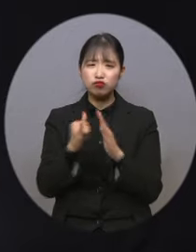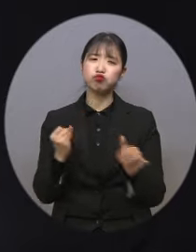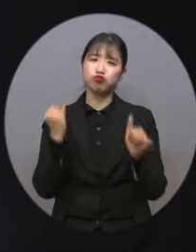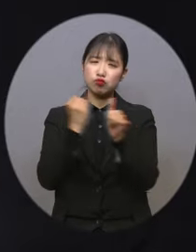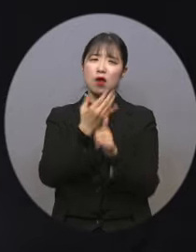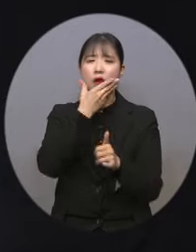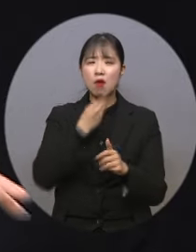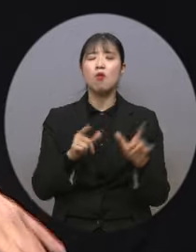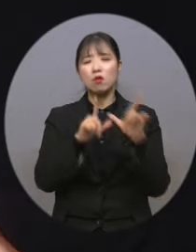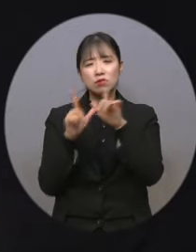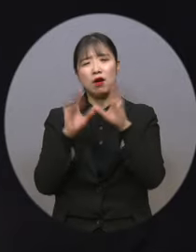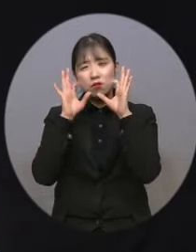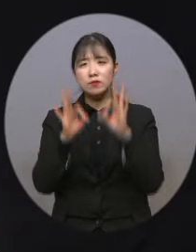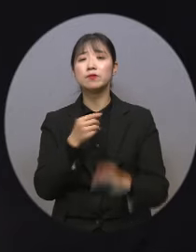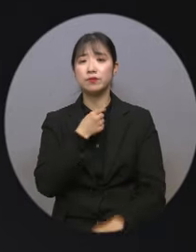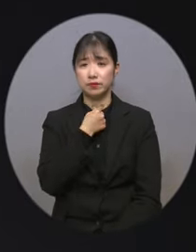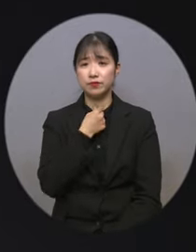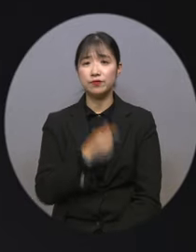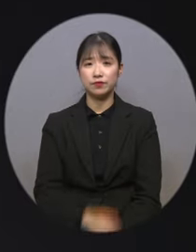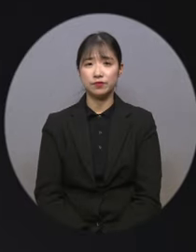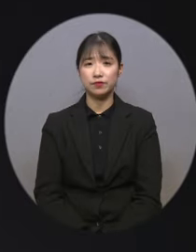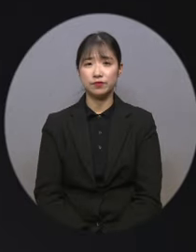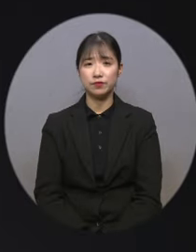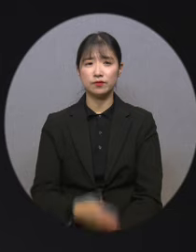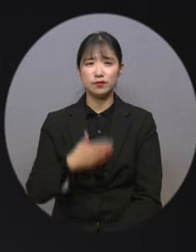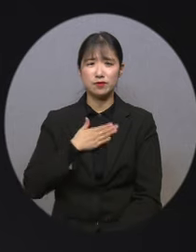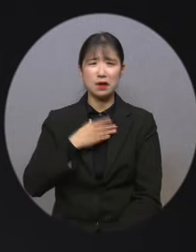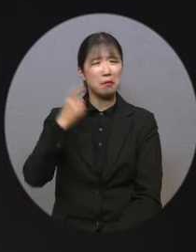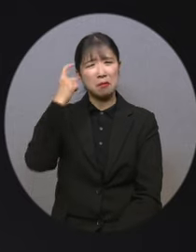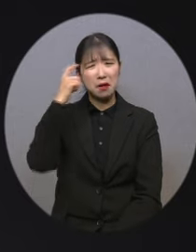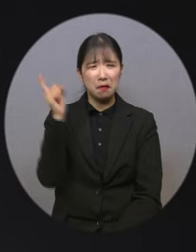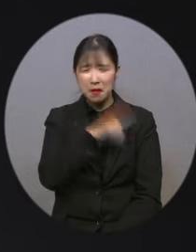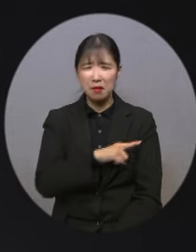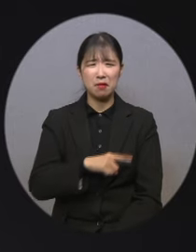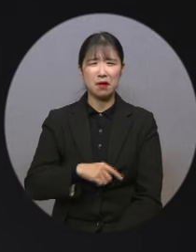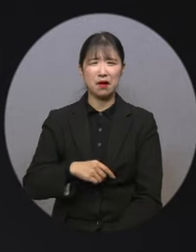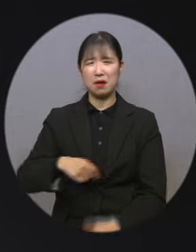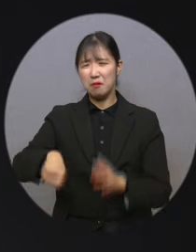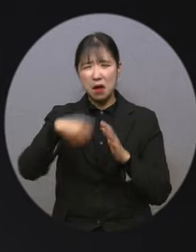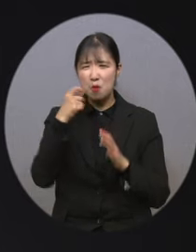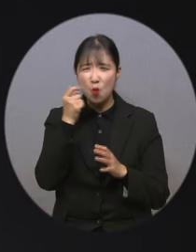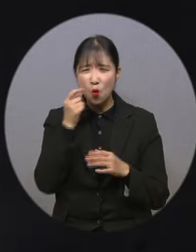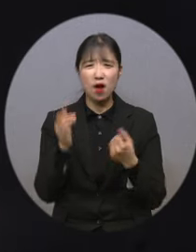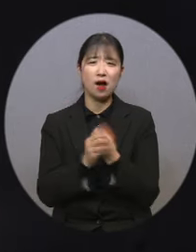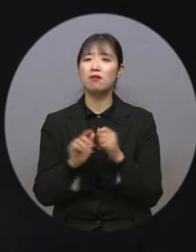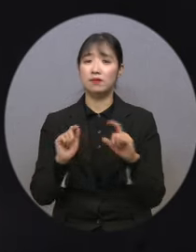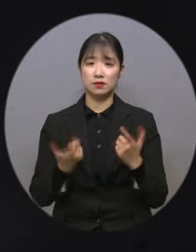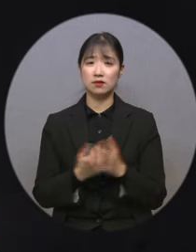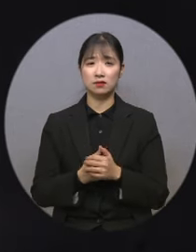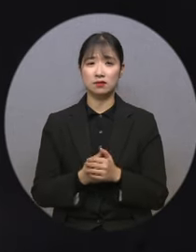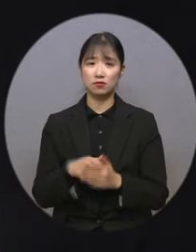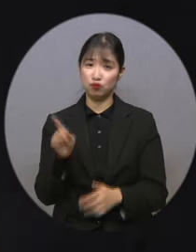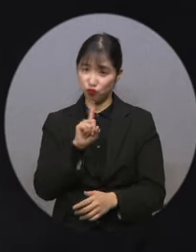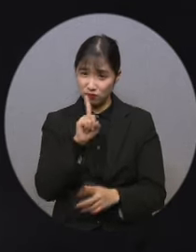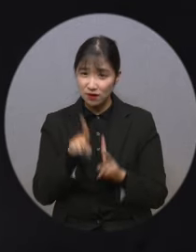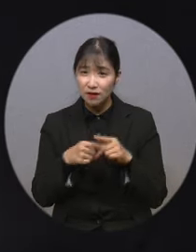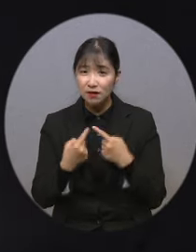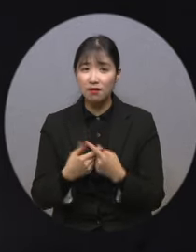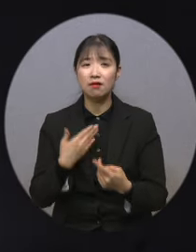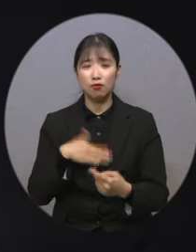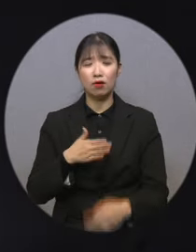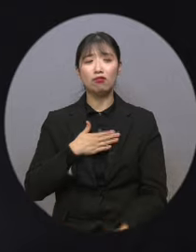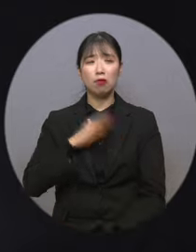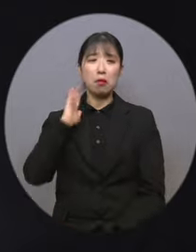행복하게 사는걸 한번 봤음 좋겠어요 내가 머리가 나빠서 밥을 못 먹어서 이럴 게 아닙니다 무선이 알죠 예 하려고